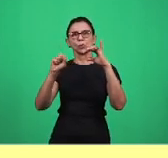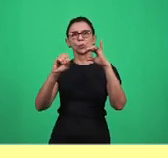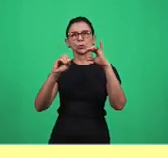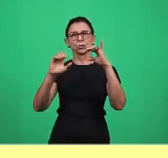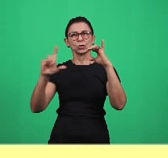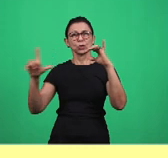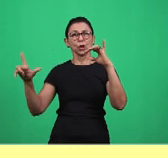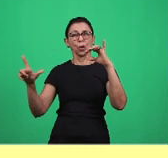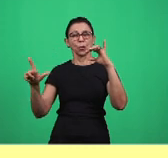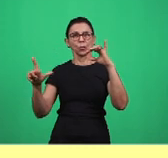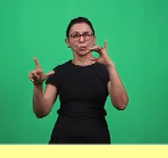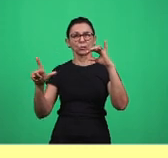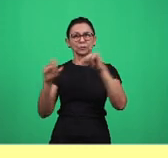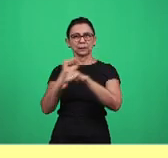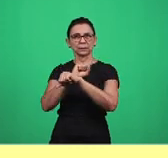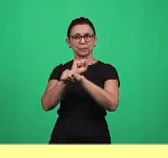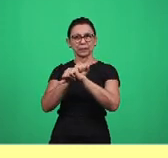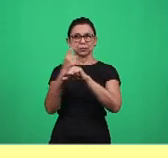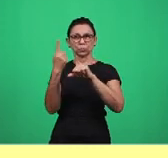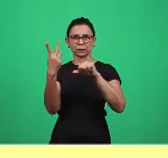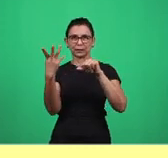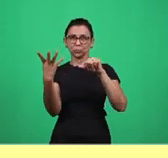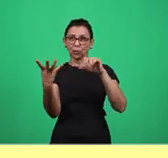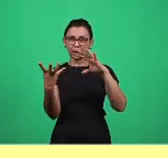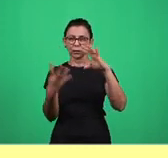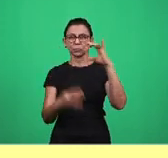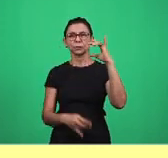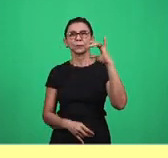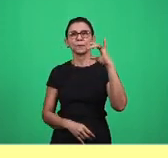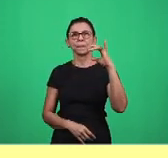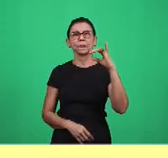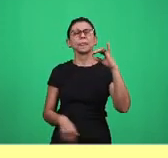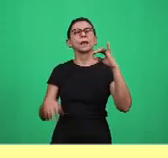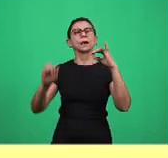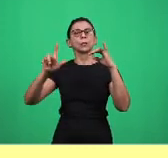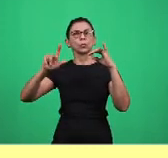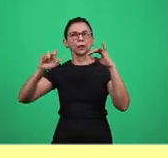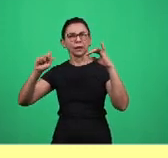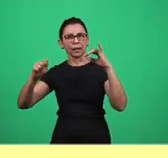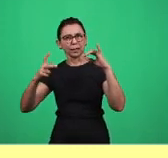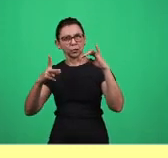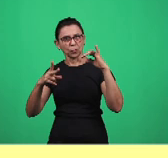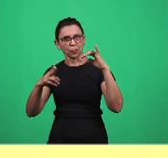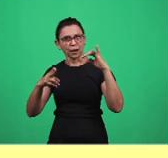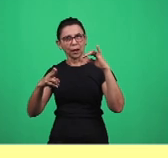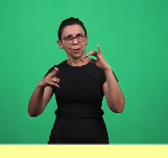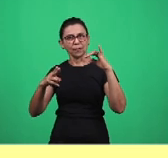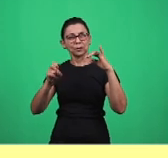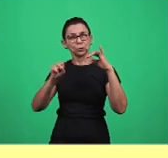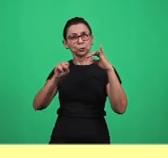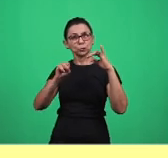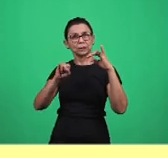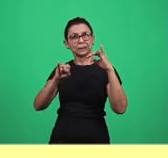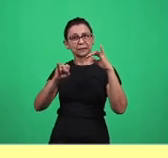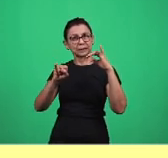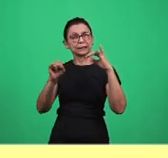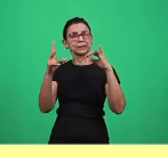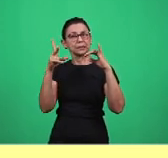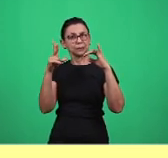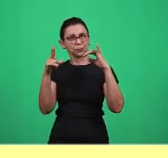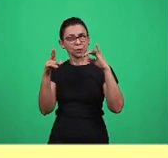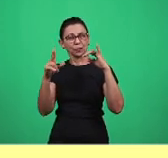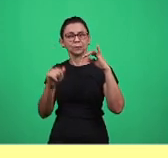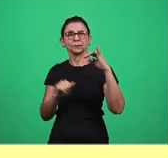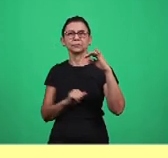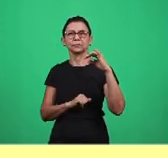la même manière, le si. Nous allons compter pour commencer. 1, 2, 3, 4.